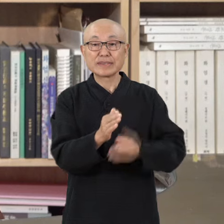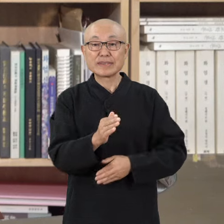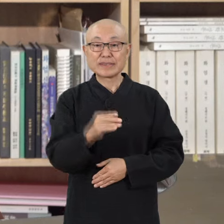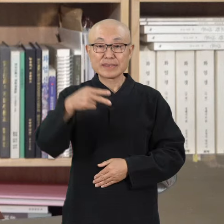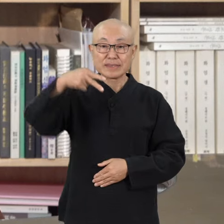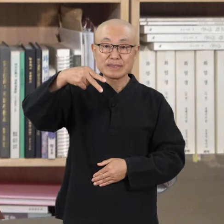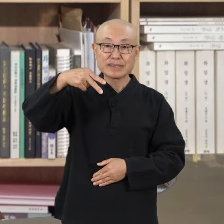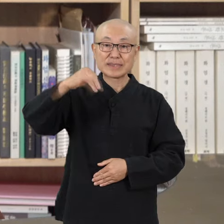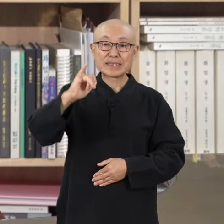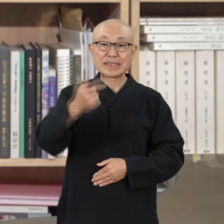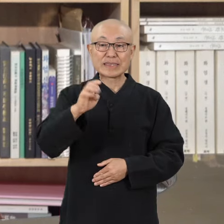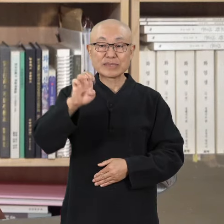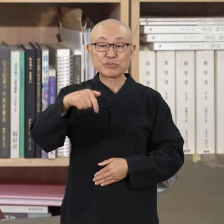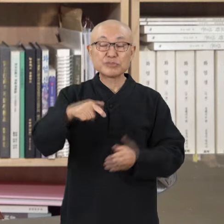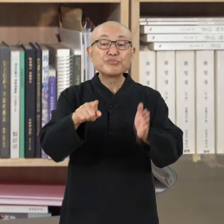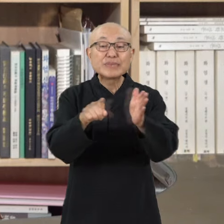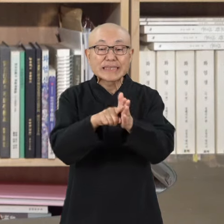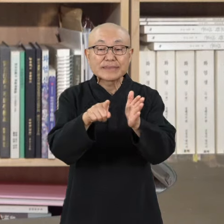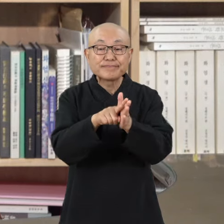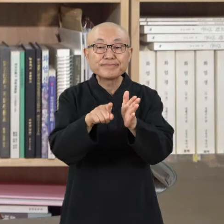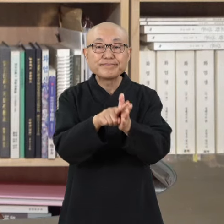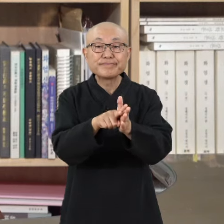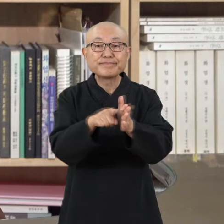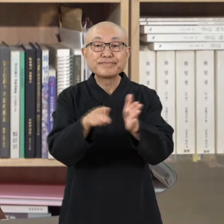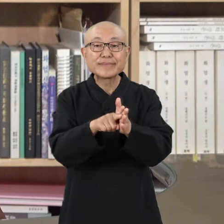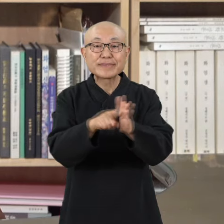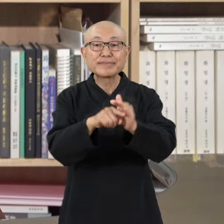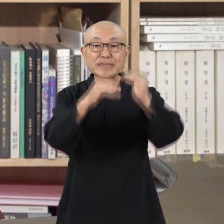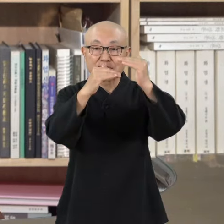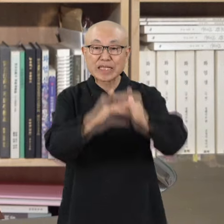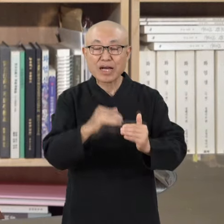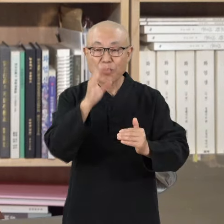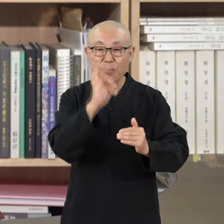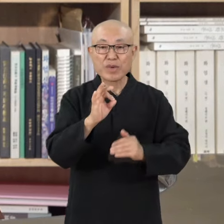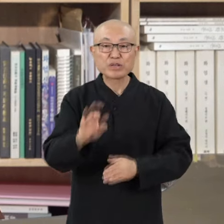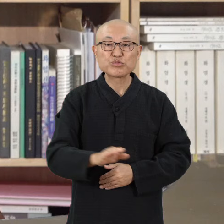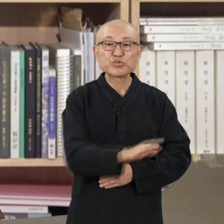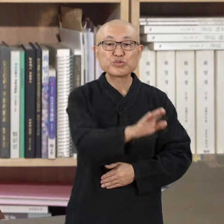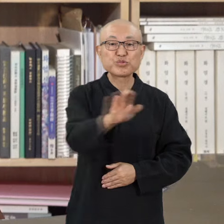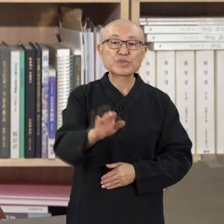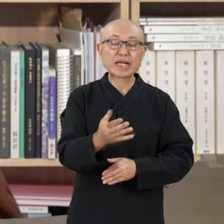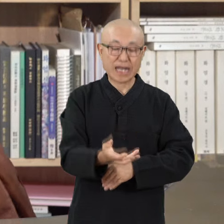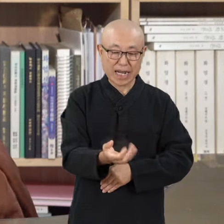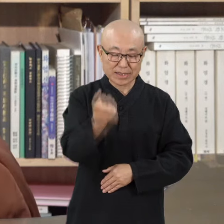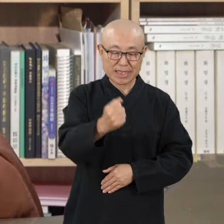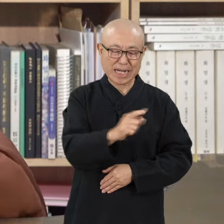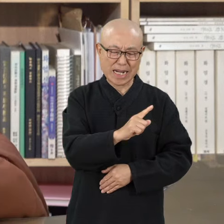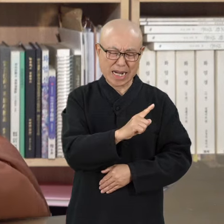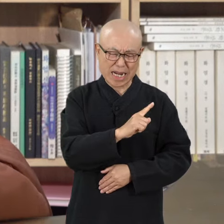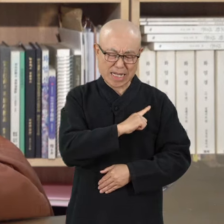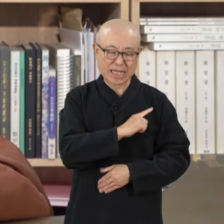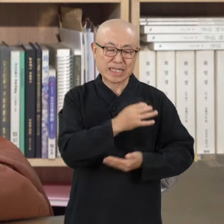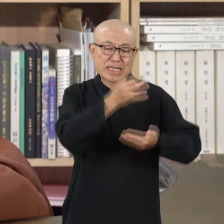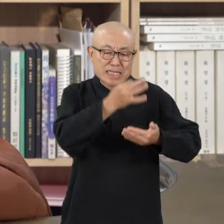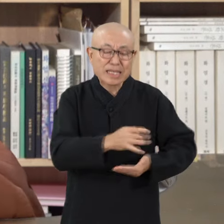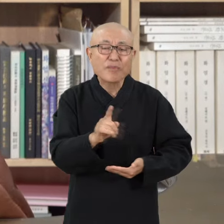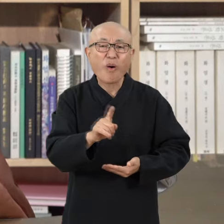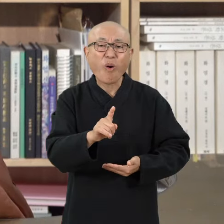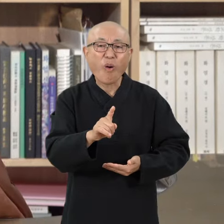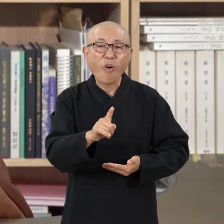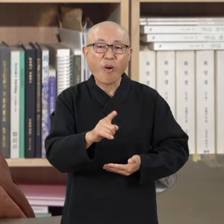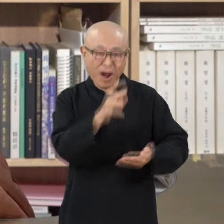신품이 있어요. 믿음의 장이죠. 신품에 우리가 가져야 할 최고의 재산이라는 것이 쭉